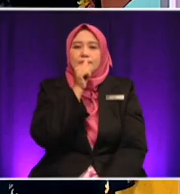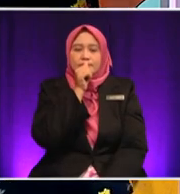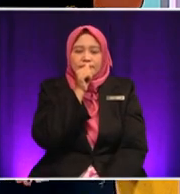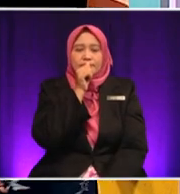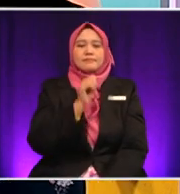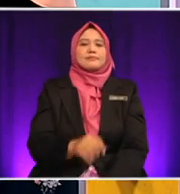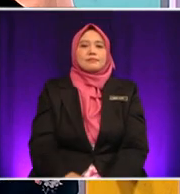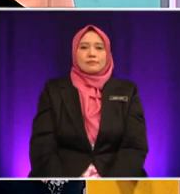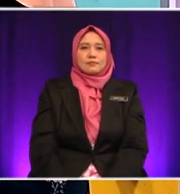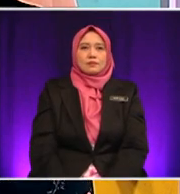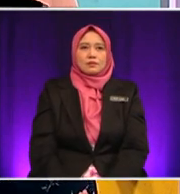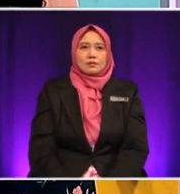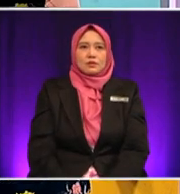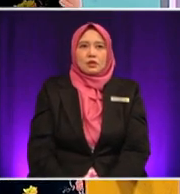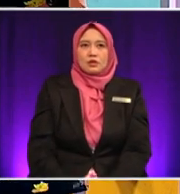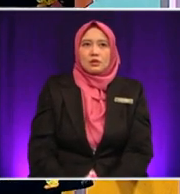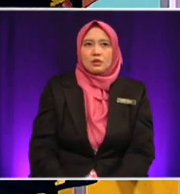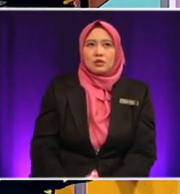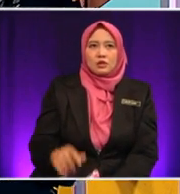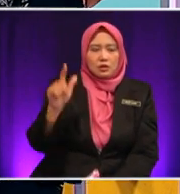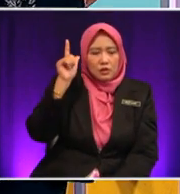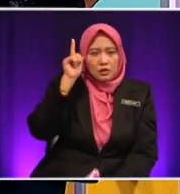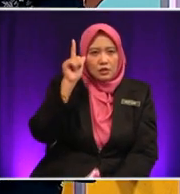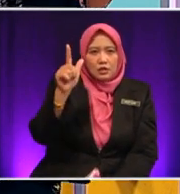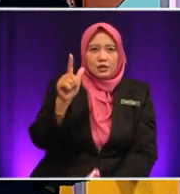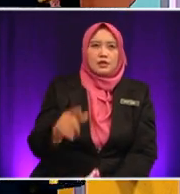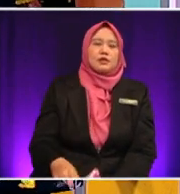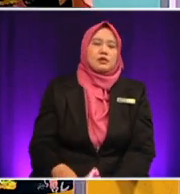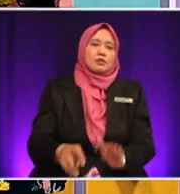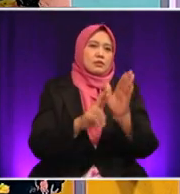Sule gambar raja ini untuk bertanya mengenai